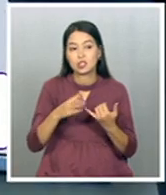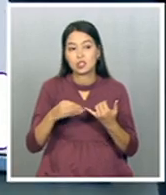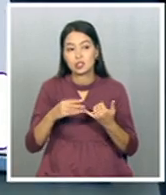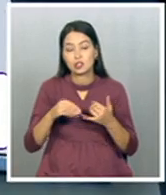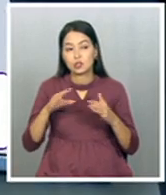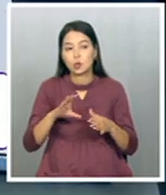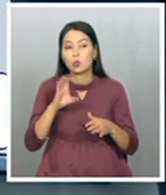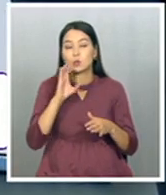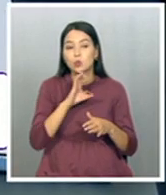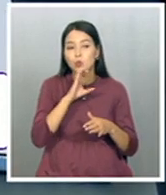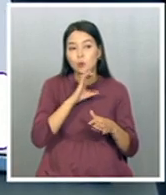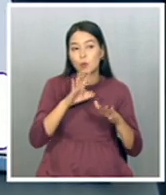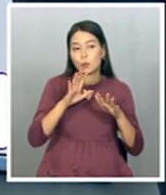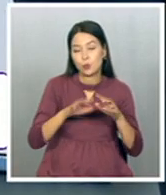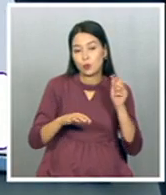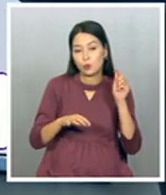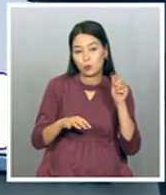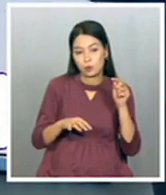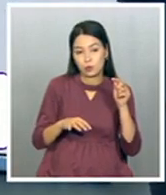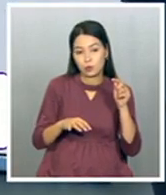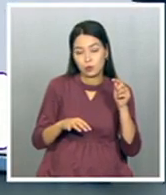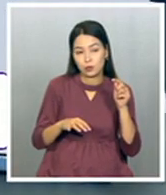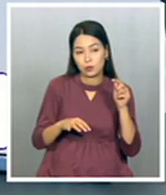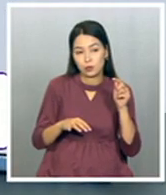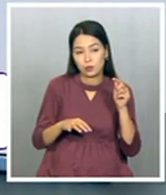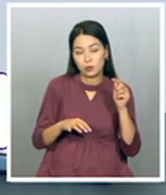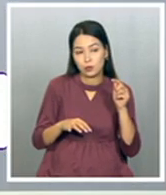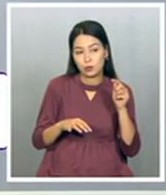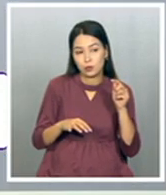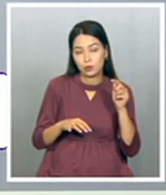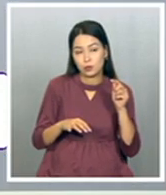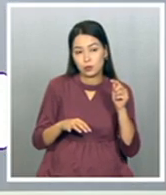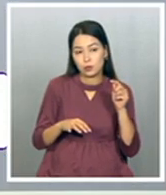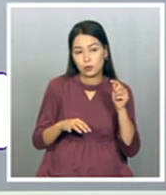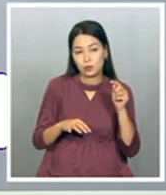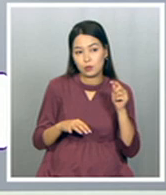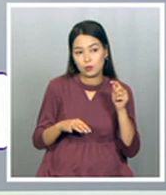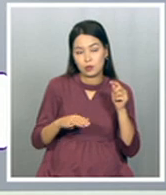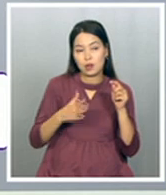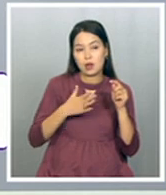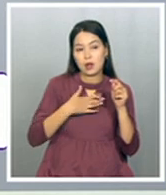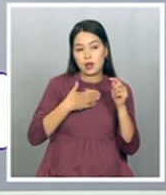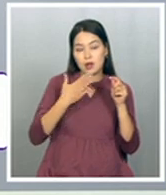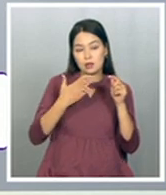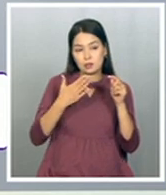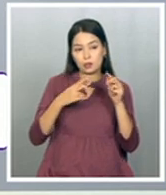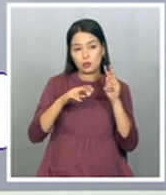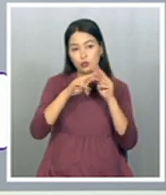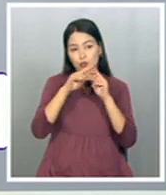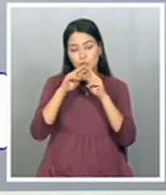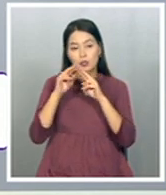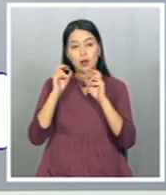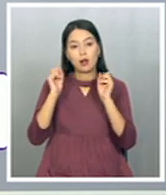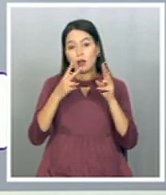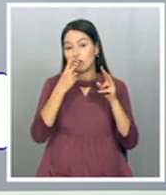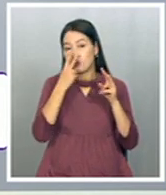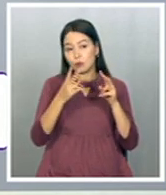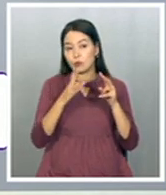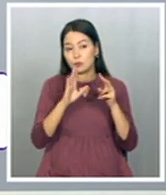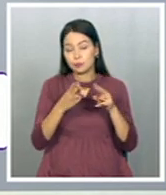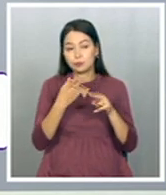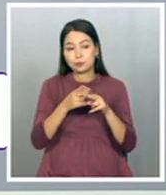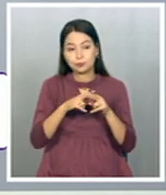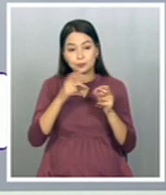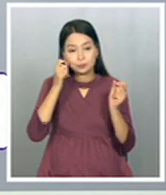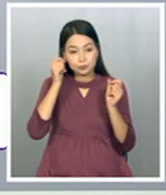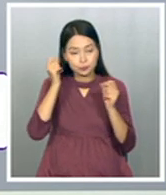солтүстік полюсінде орналастық делік. Орналасқан сәтте бізге аспан сферасы, яғни, жұлдыздар қалай көрінеді. Оны анықтау үшін